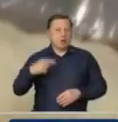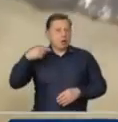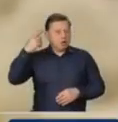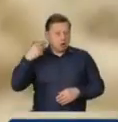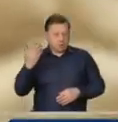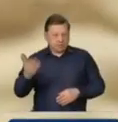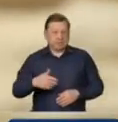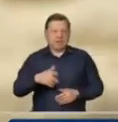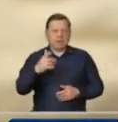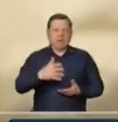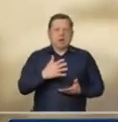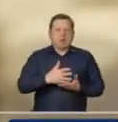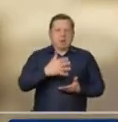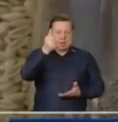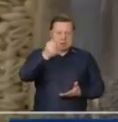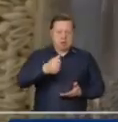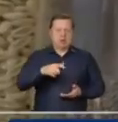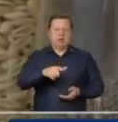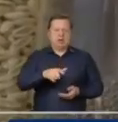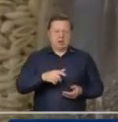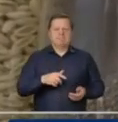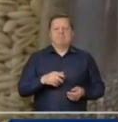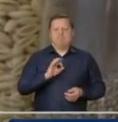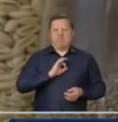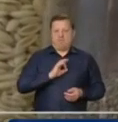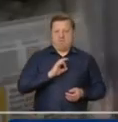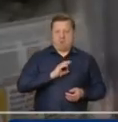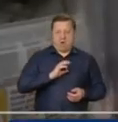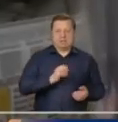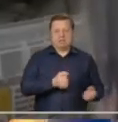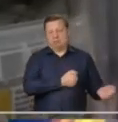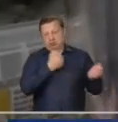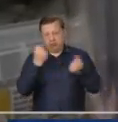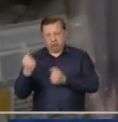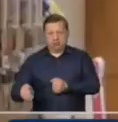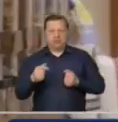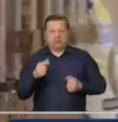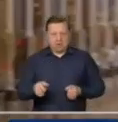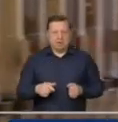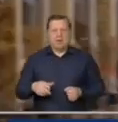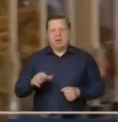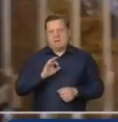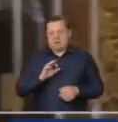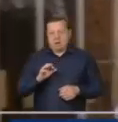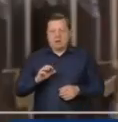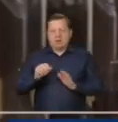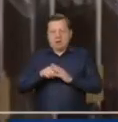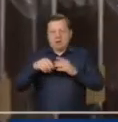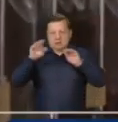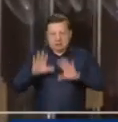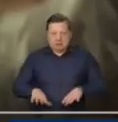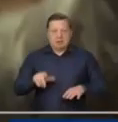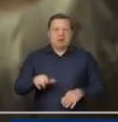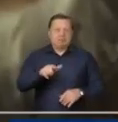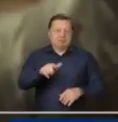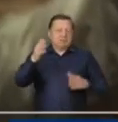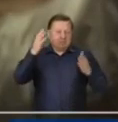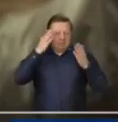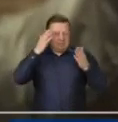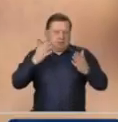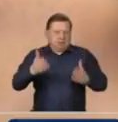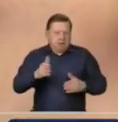przybywa jednobutelkowców i jednosłoikowców. To ludzie, którzy zamiast kupować produkty w opakowaniach, idą po sprawunki z własnymi pojemnikami. To świadomi konsumenci, którzy